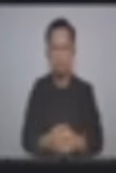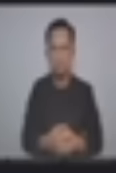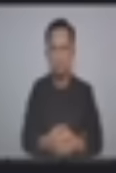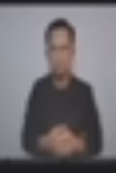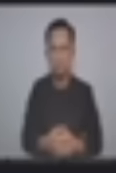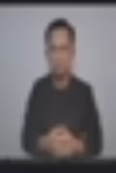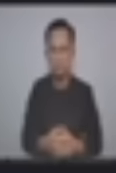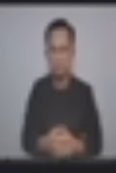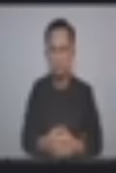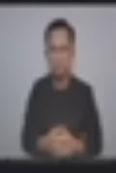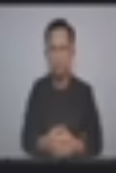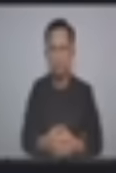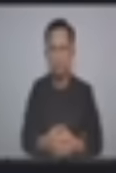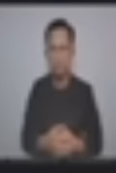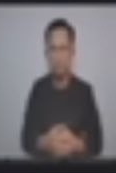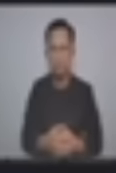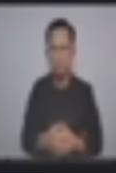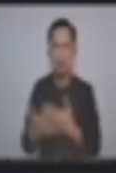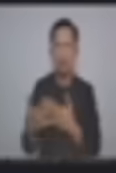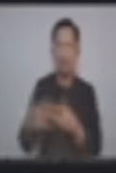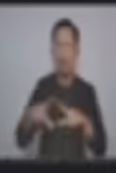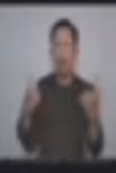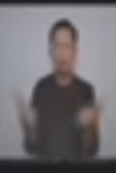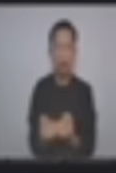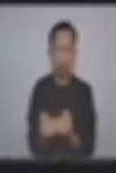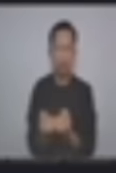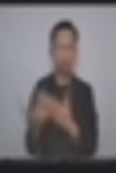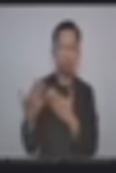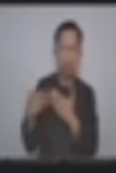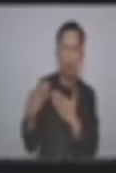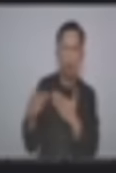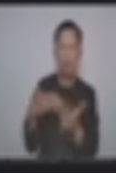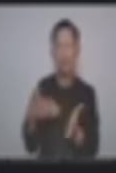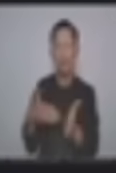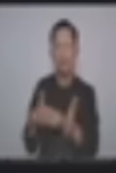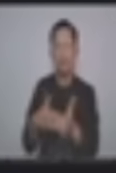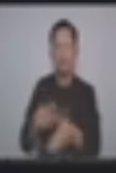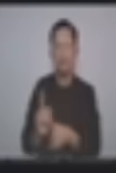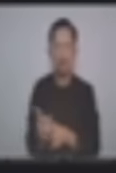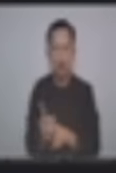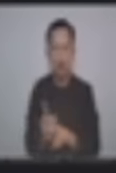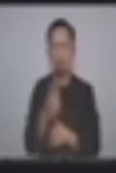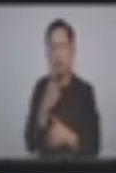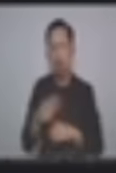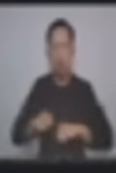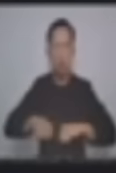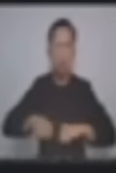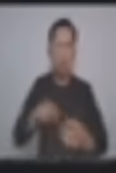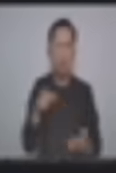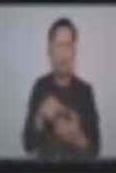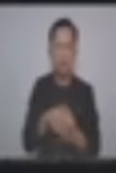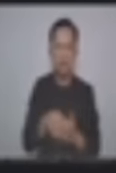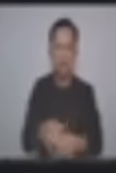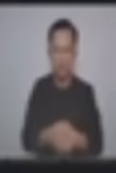tahapan termasuk terbatasnya wewenang Lembaga yang diberi kewenangan untuk menyelesaikan masalah-masalah hukum pemilu dalam